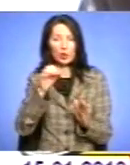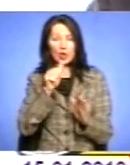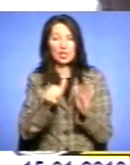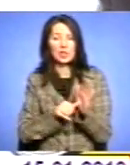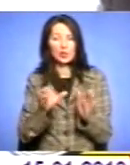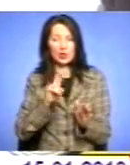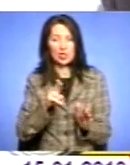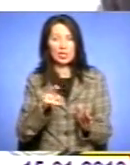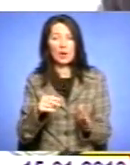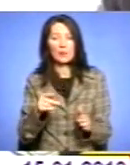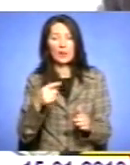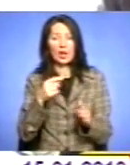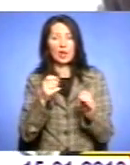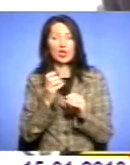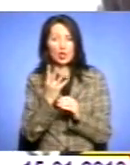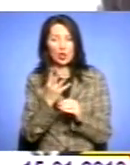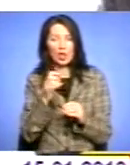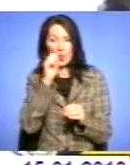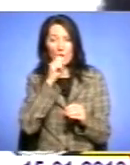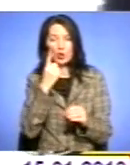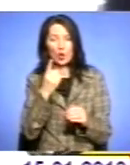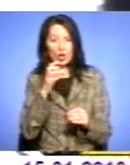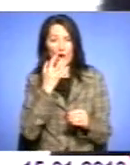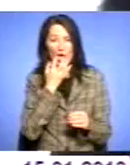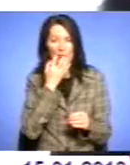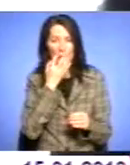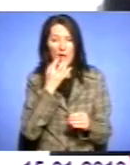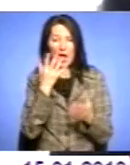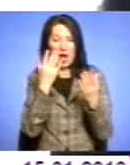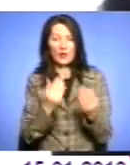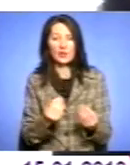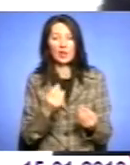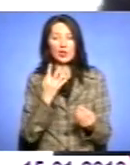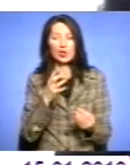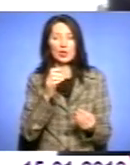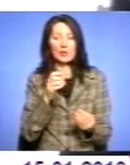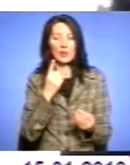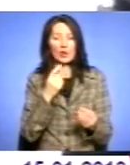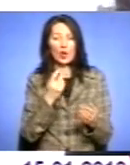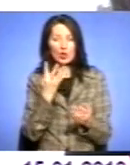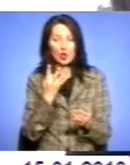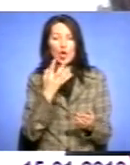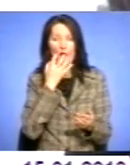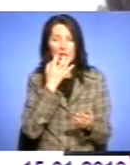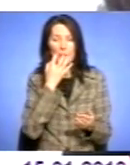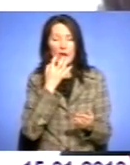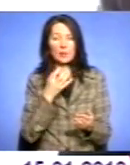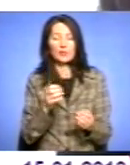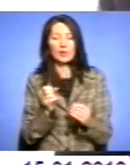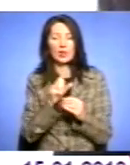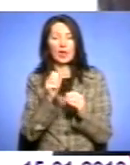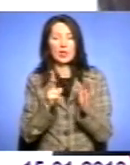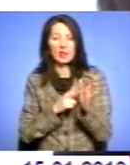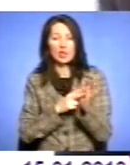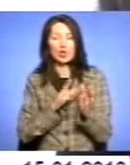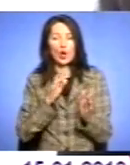4 морозу до 1 тепла, в день від 1 морозу до 4 тепла. 17 січня ми очікуємо, що температура повітря почне